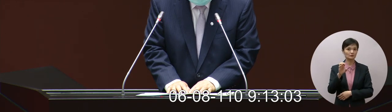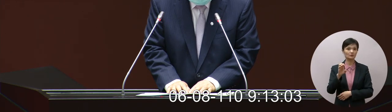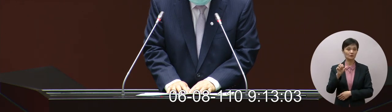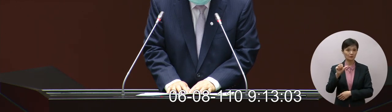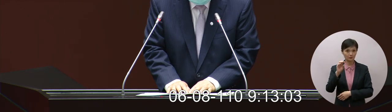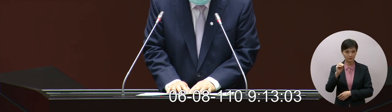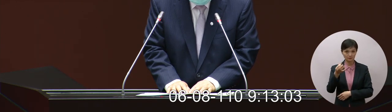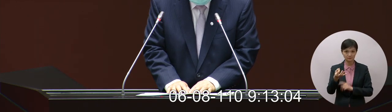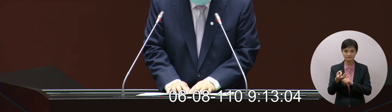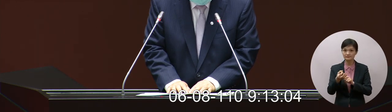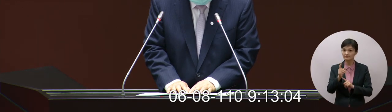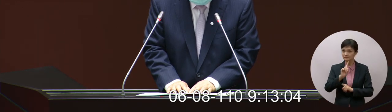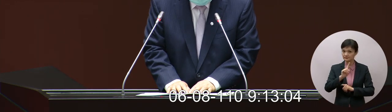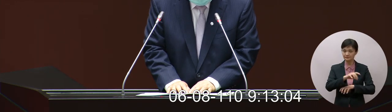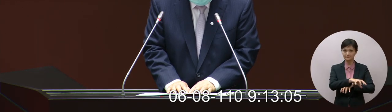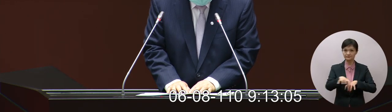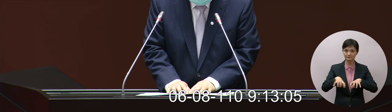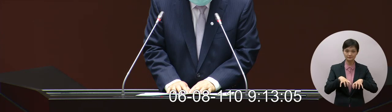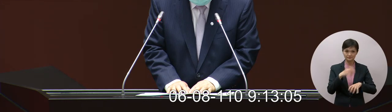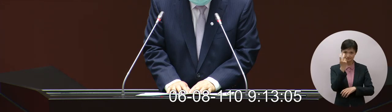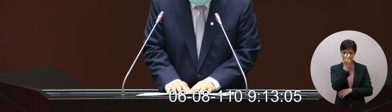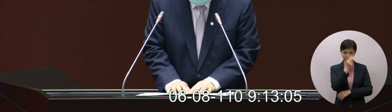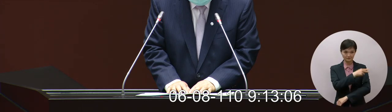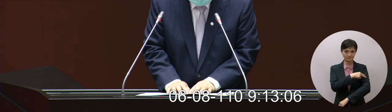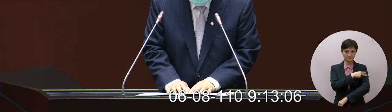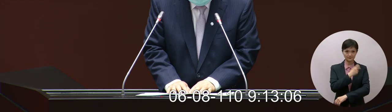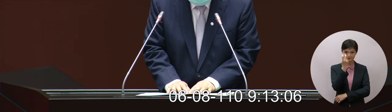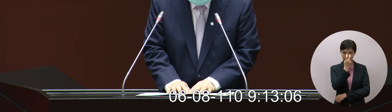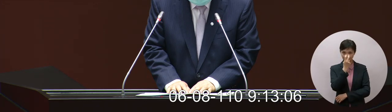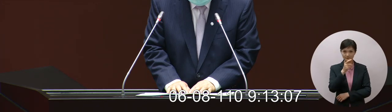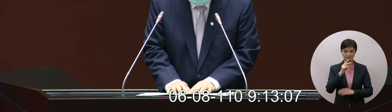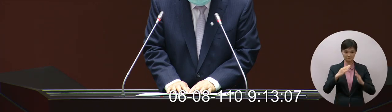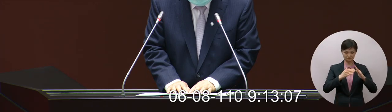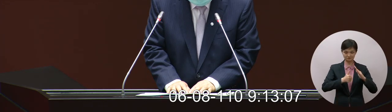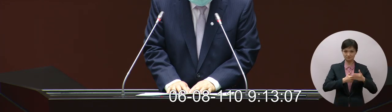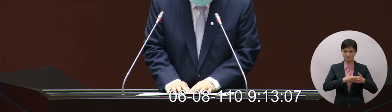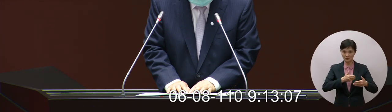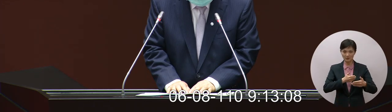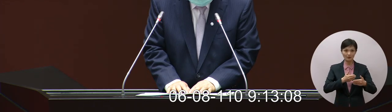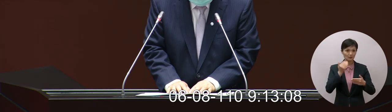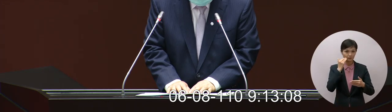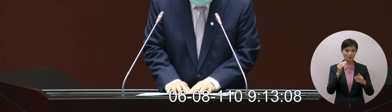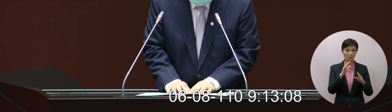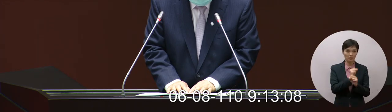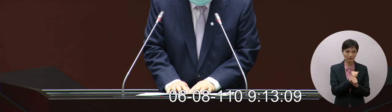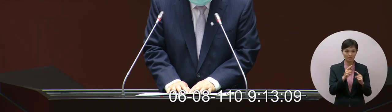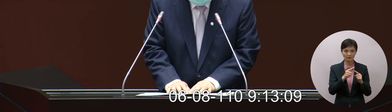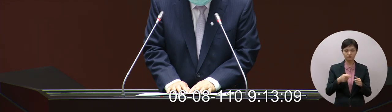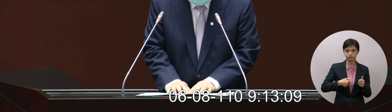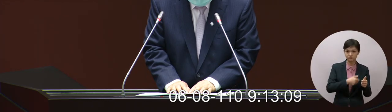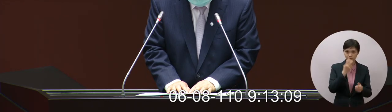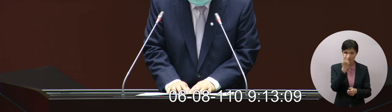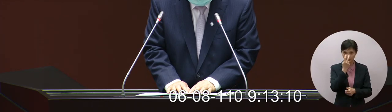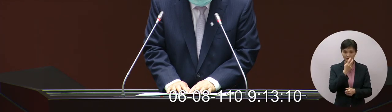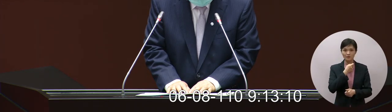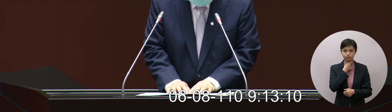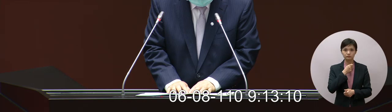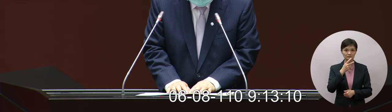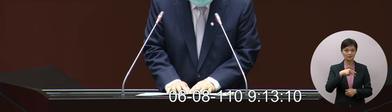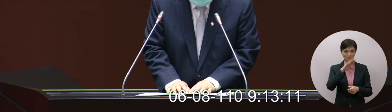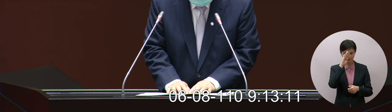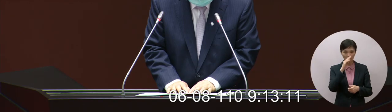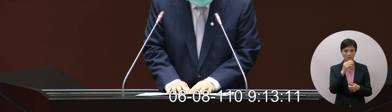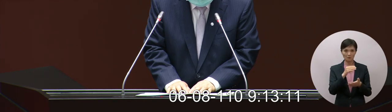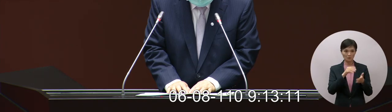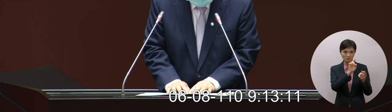助检疫场所勤务支援，协寻居家隔离失联对象及病患接触史复查工作，